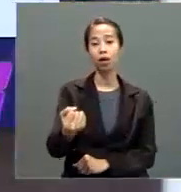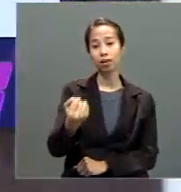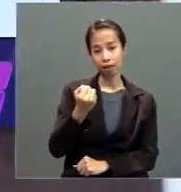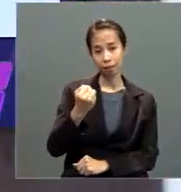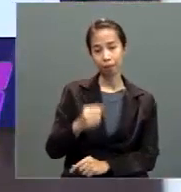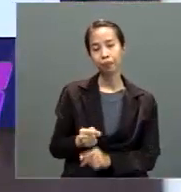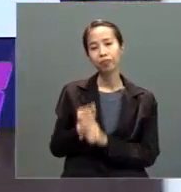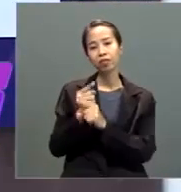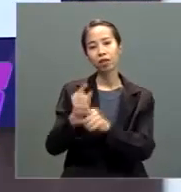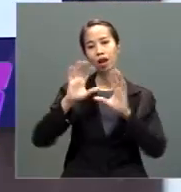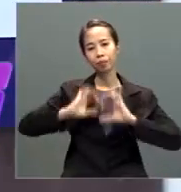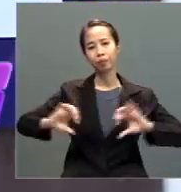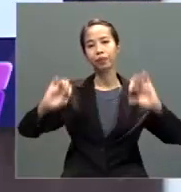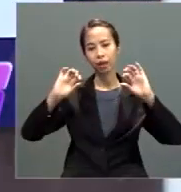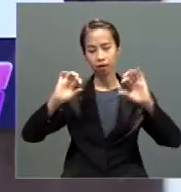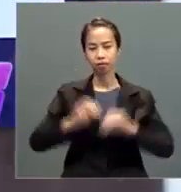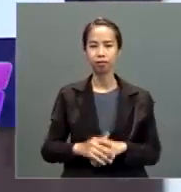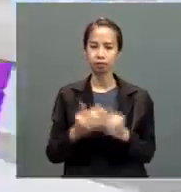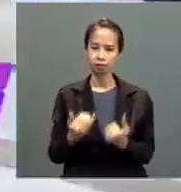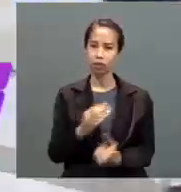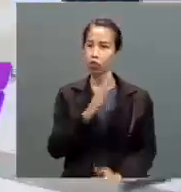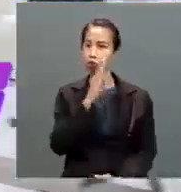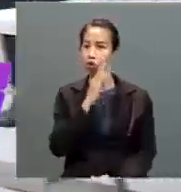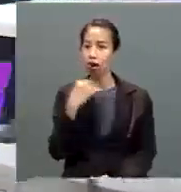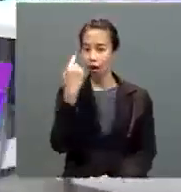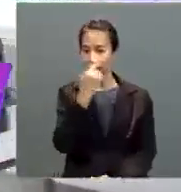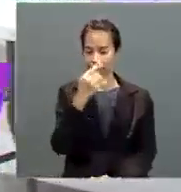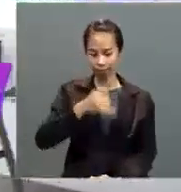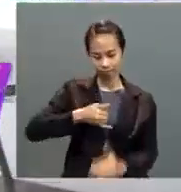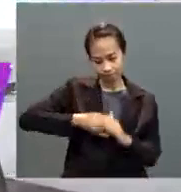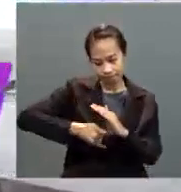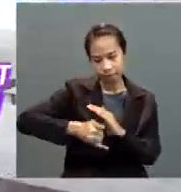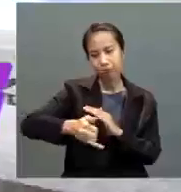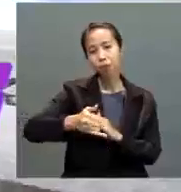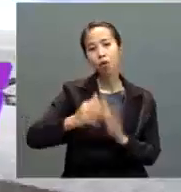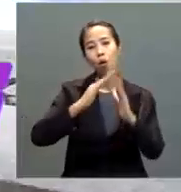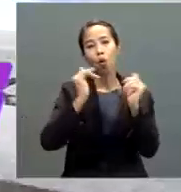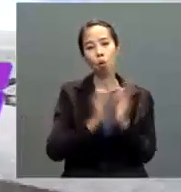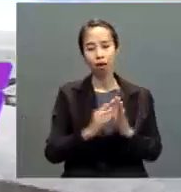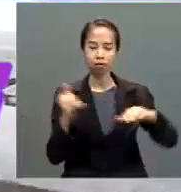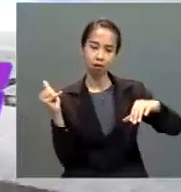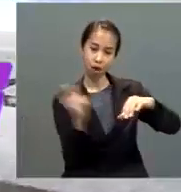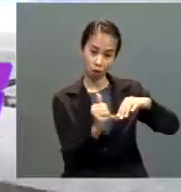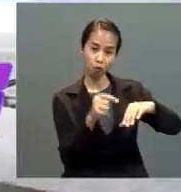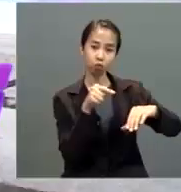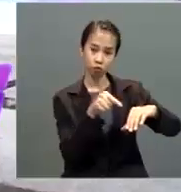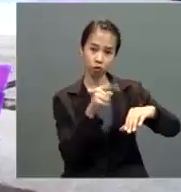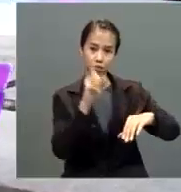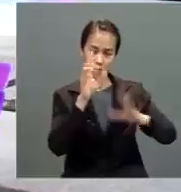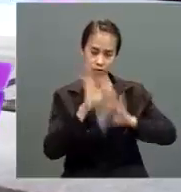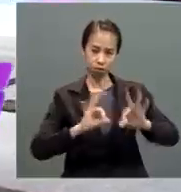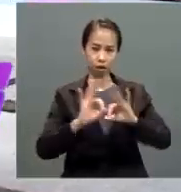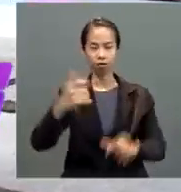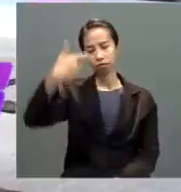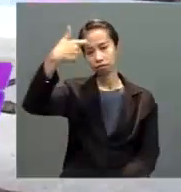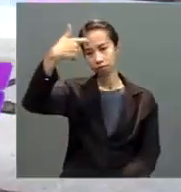จากรัฐและมหาเถรสมาคมคือทุกคนเนี่ยนะครับที่จะเข้ามาภายในวัดต้องผ่านการตรวจวัดอุณหภูมิ